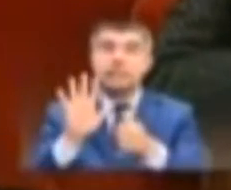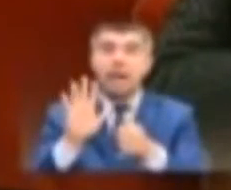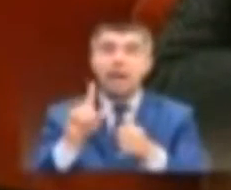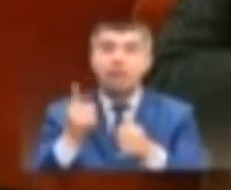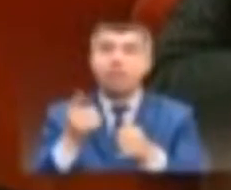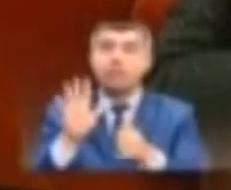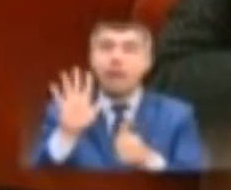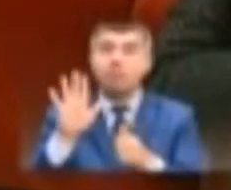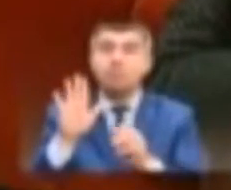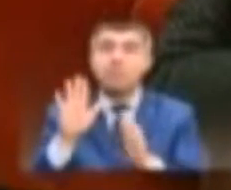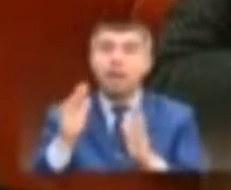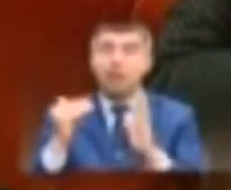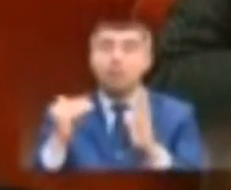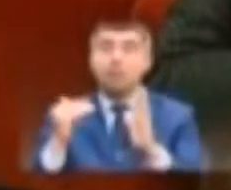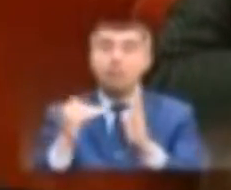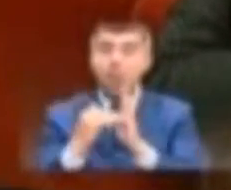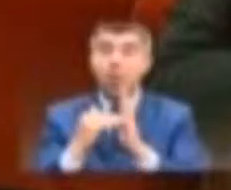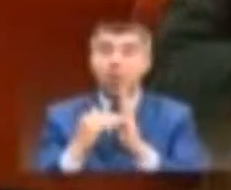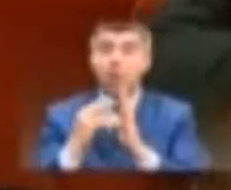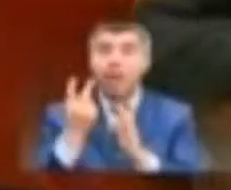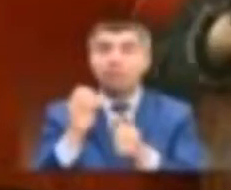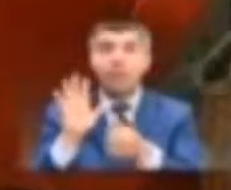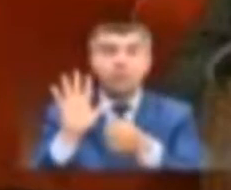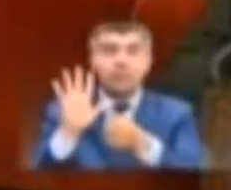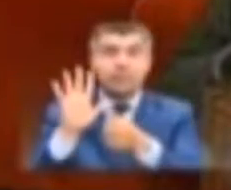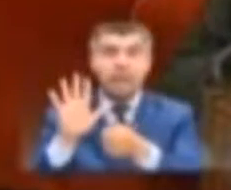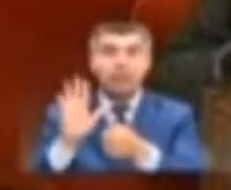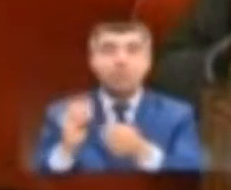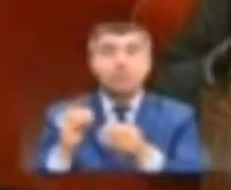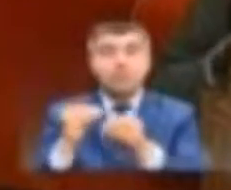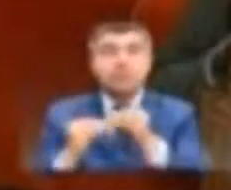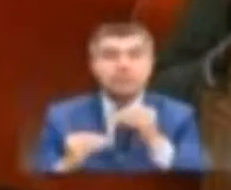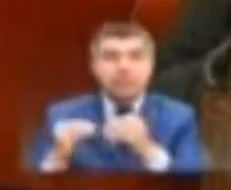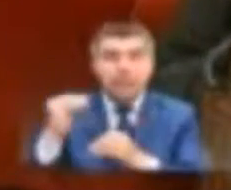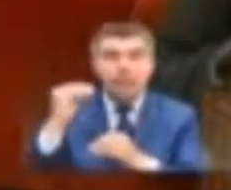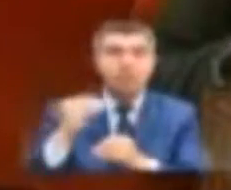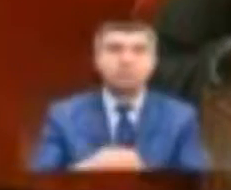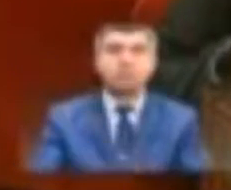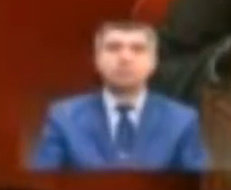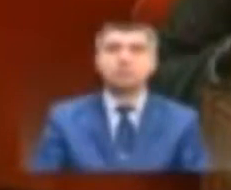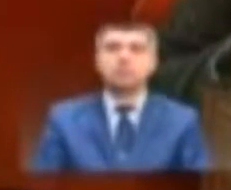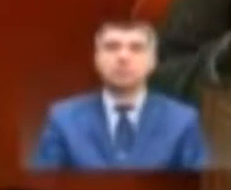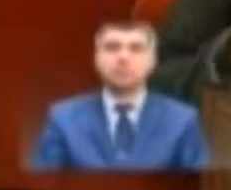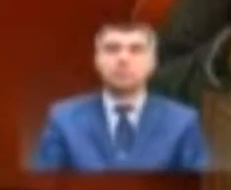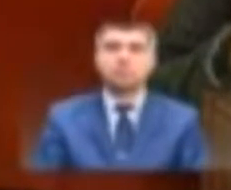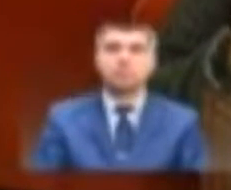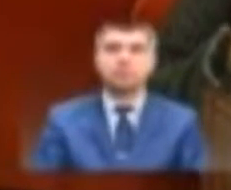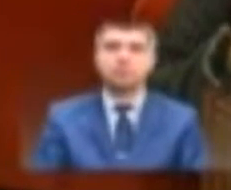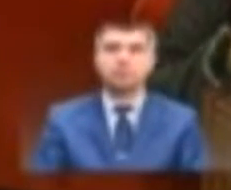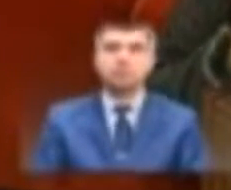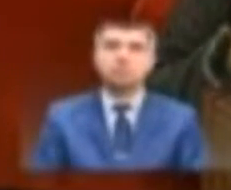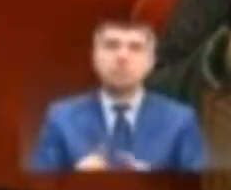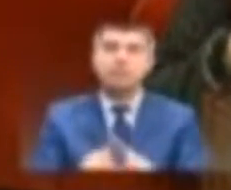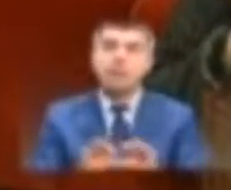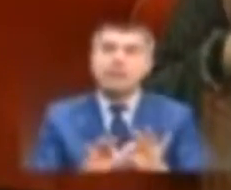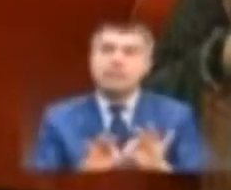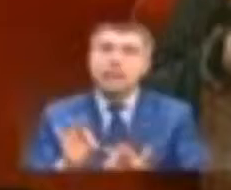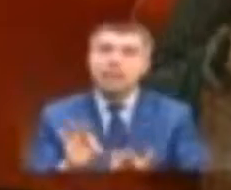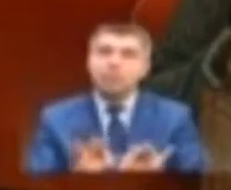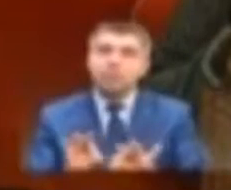6.5 مليون في 2016، إذا طلعت السياحة الداخلية. وفي الاستراتيجية